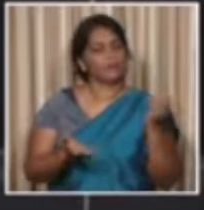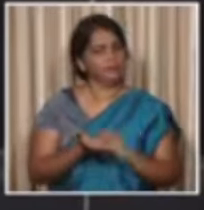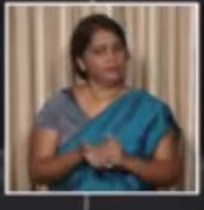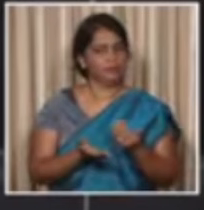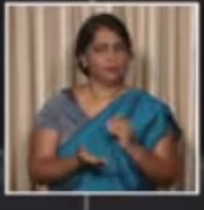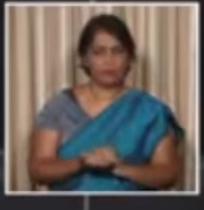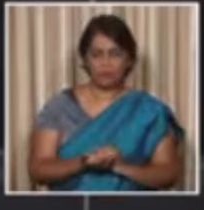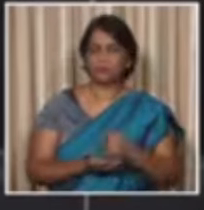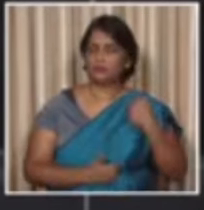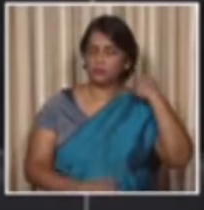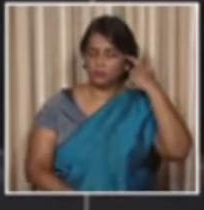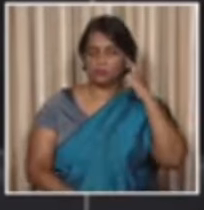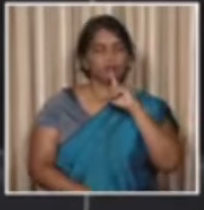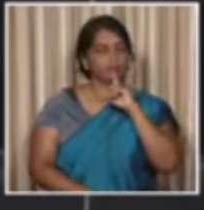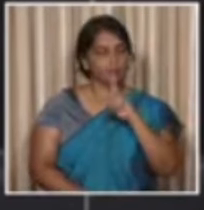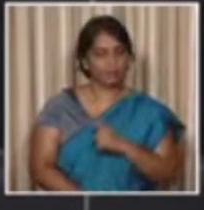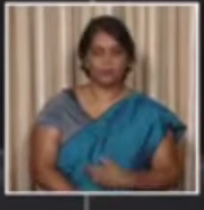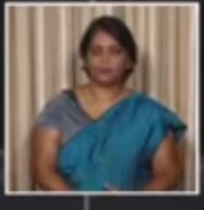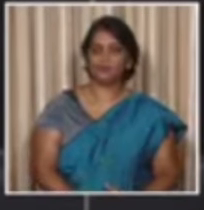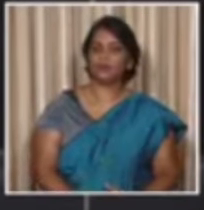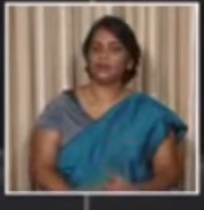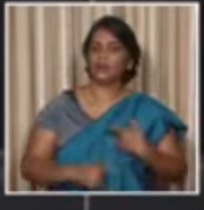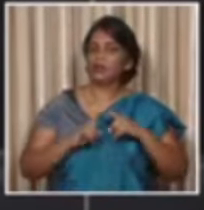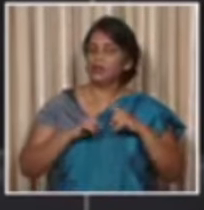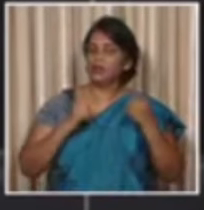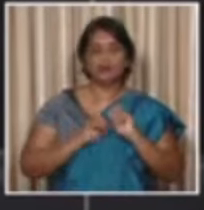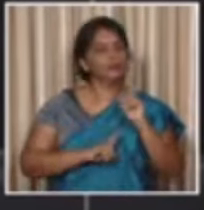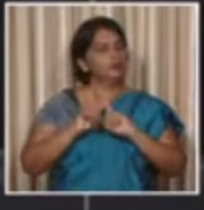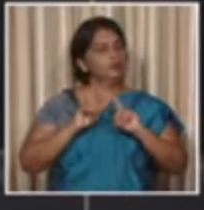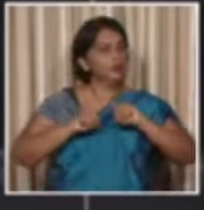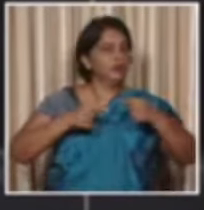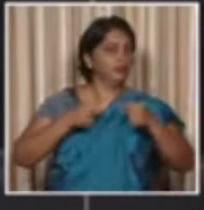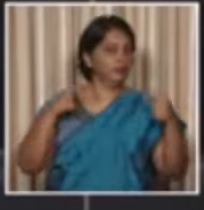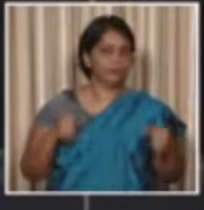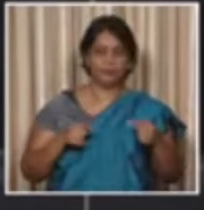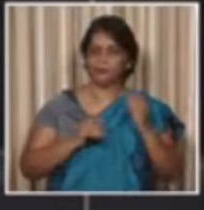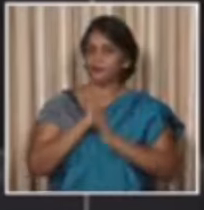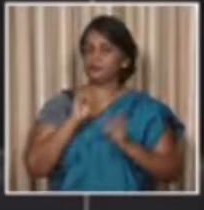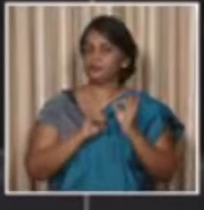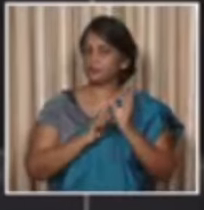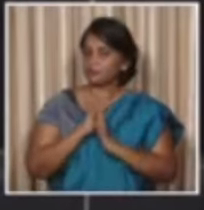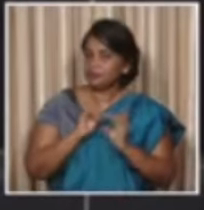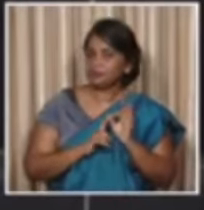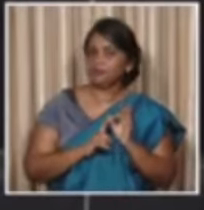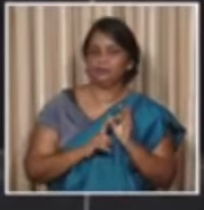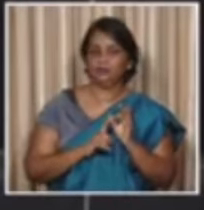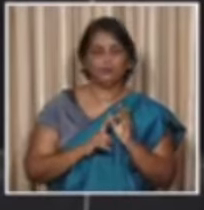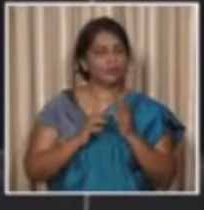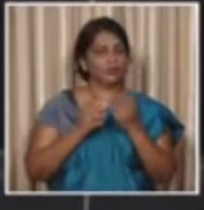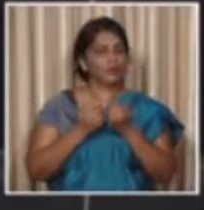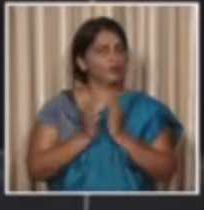යලි සිහිපත් කර බලන්න. අනිත් පාර්ලිමේන්තුවේ අනිත් විරුද්ධ පක්ෂයේ මන්ත්‍රීවරු